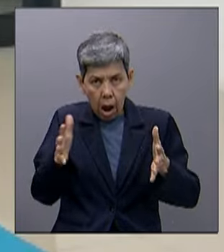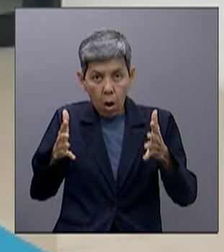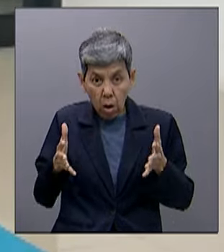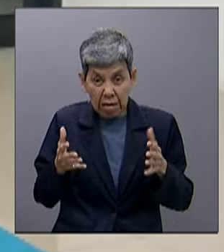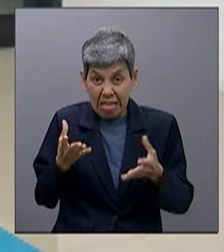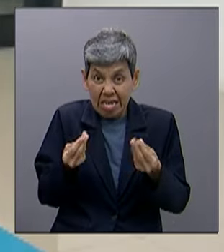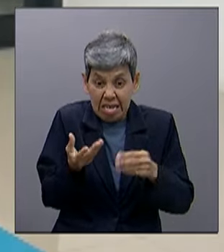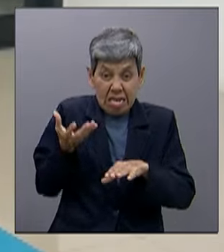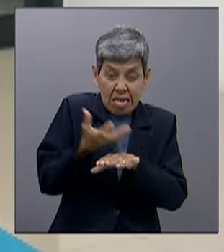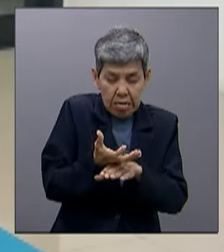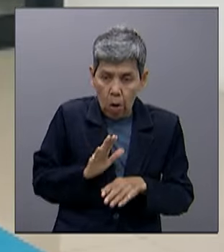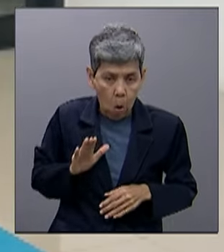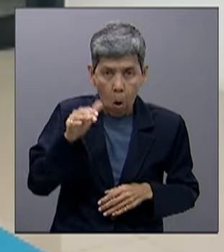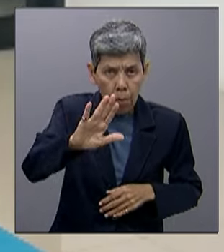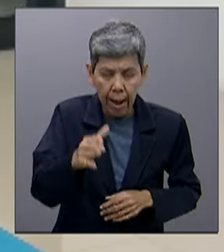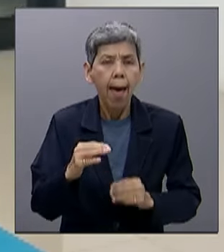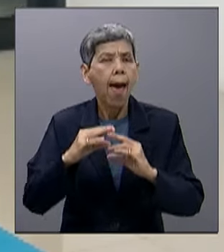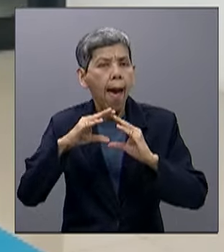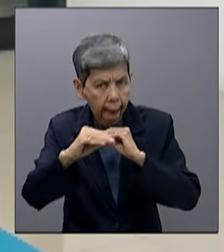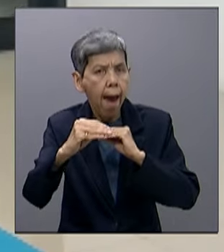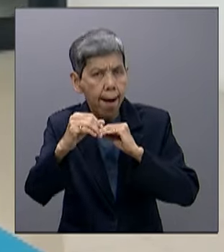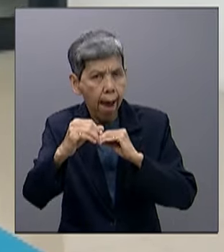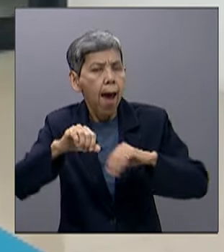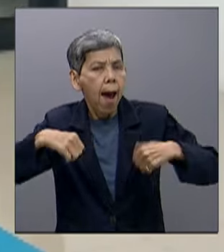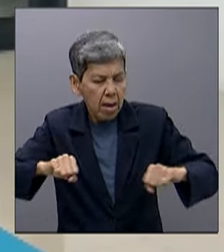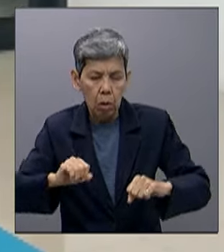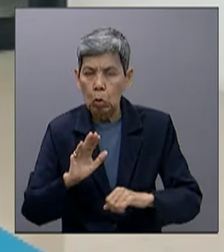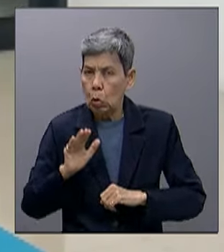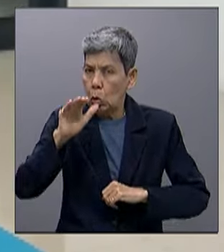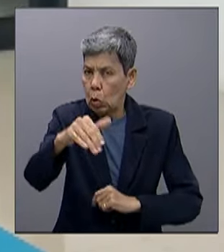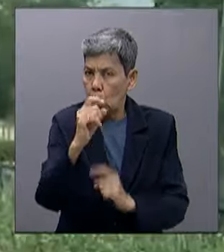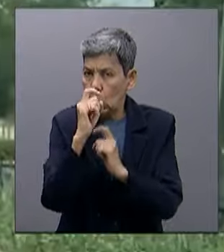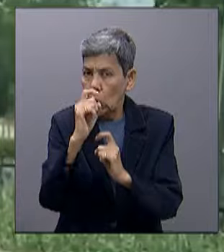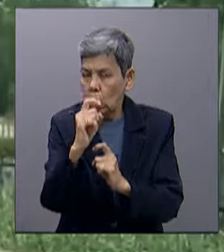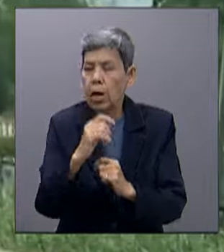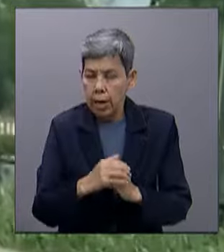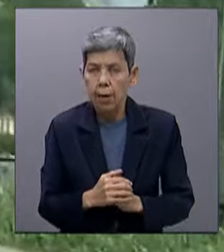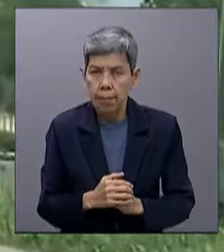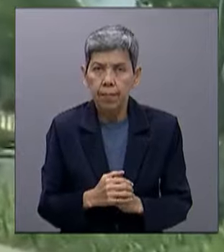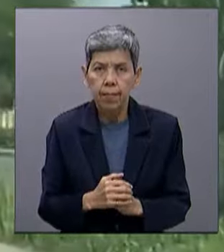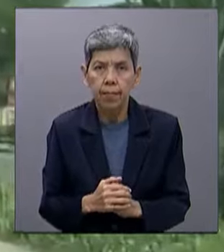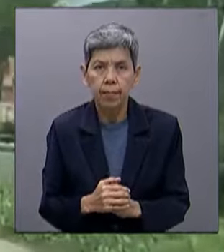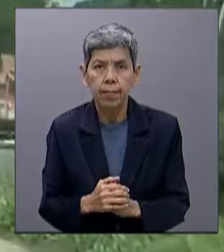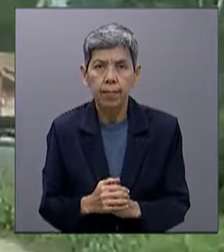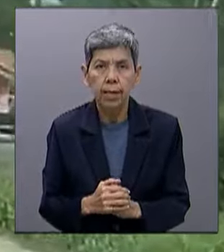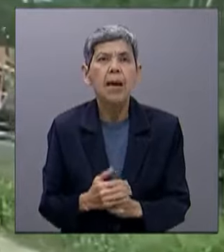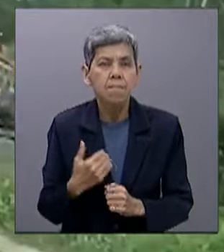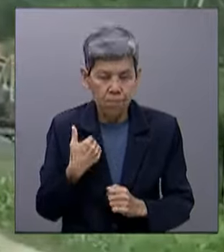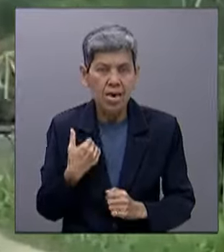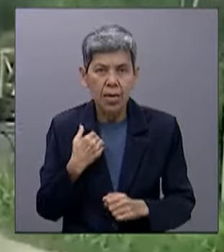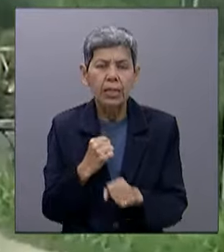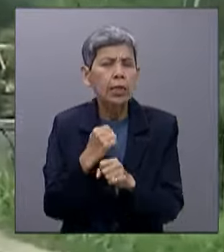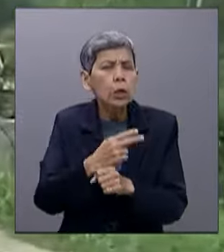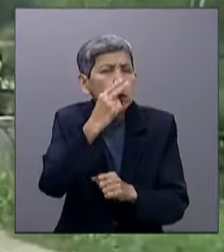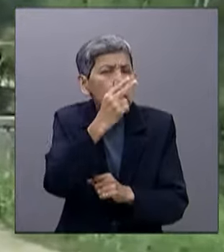บรรทุกดินบรรทุกทรายนะครับเพราะสะพานเนี่ยตอนนี้อยู่ในระดับที่ไม่ปลอดภัยครับผมมีการตั้งข้อ